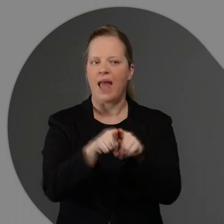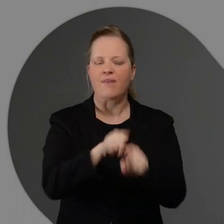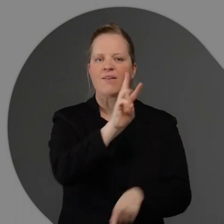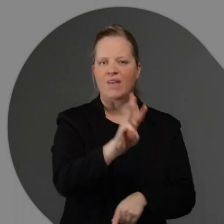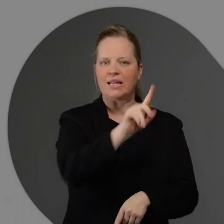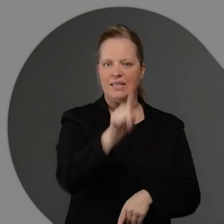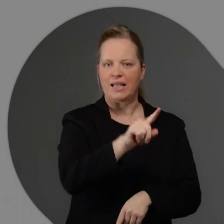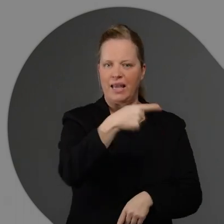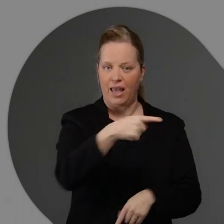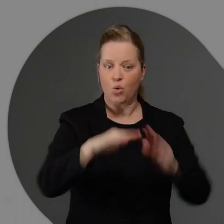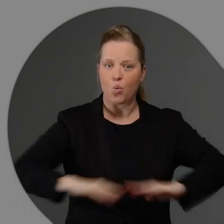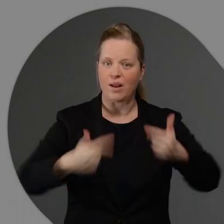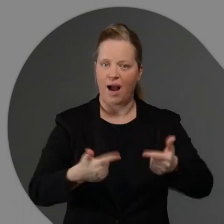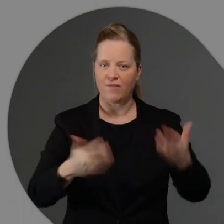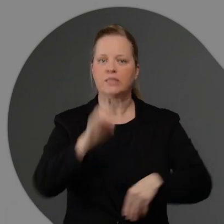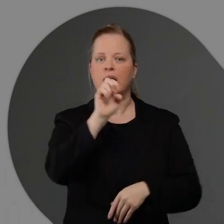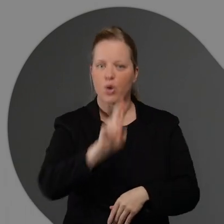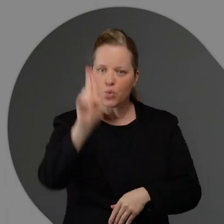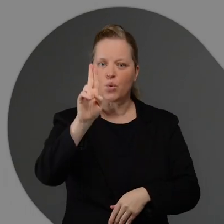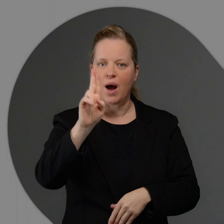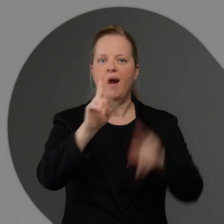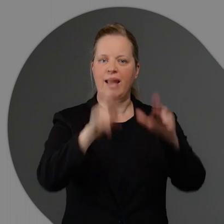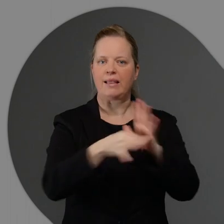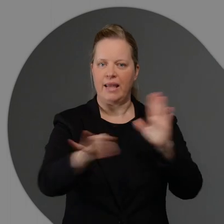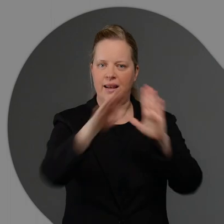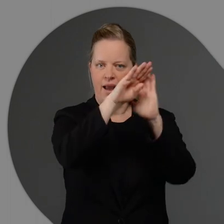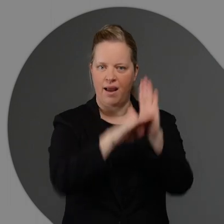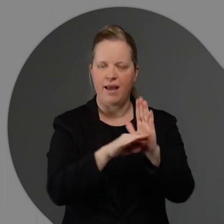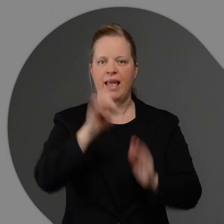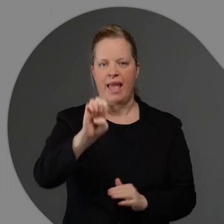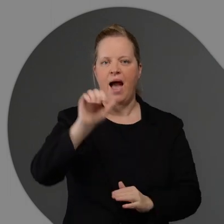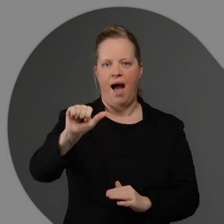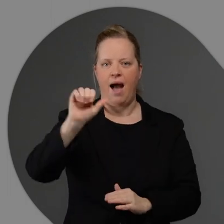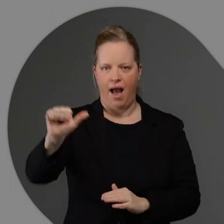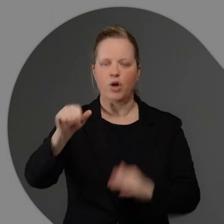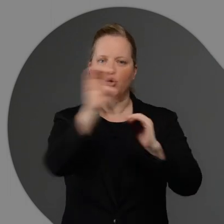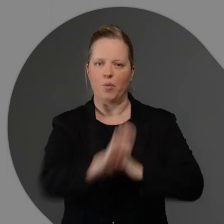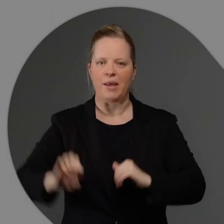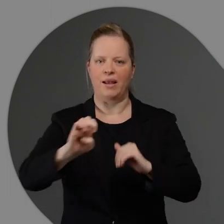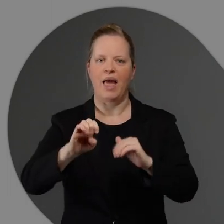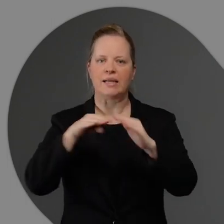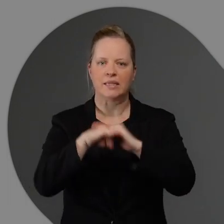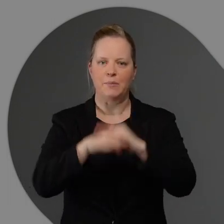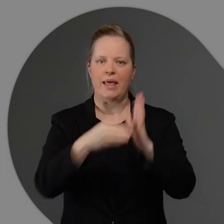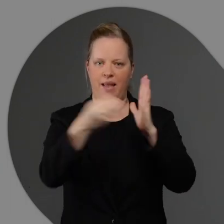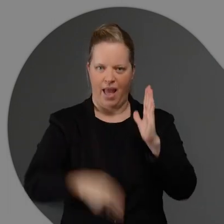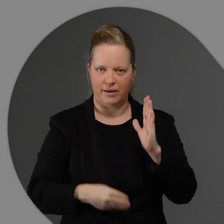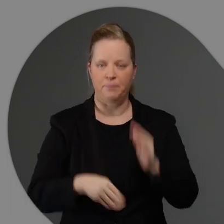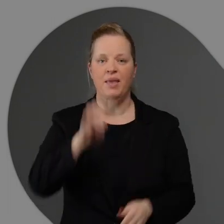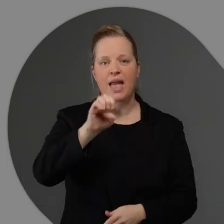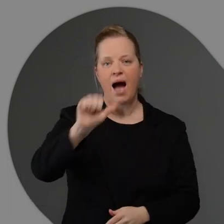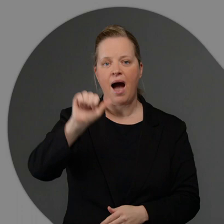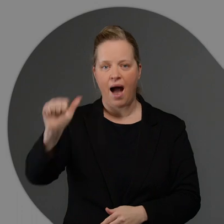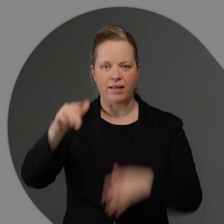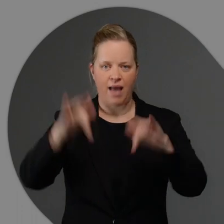auch das WZG, auf einer EU-Richtlinie, dem European Accessibility Act oder kurz EAA. Der EAA ist